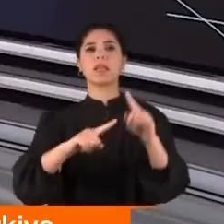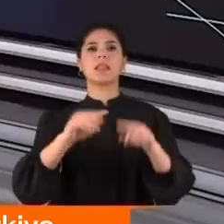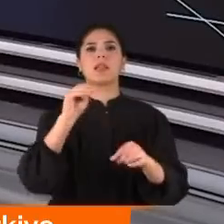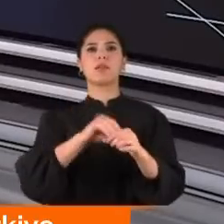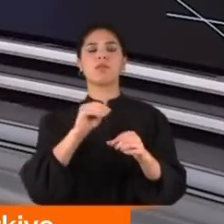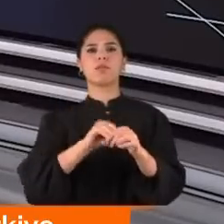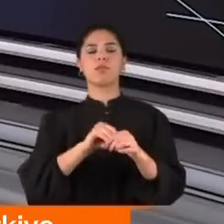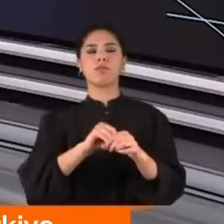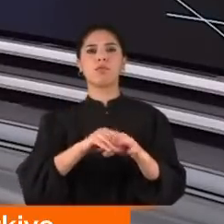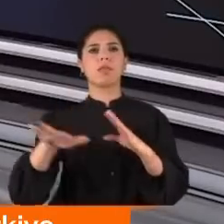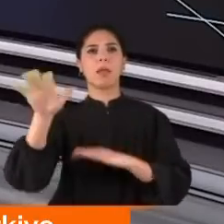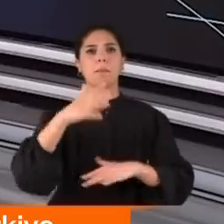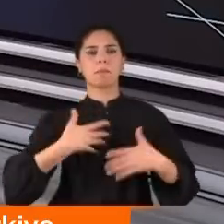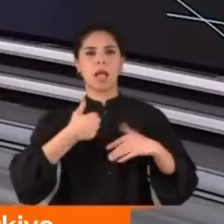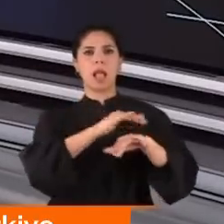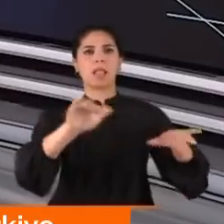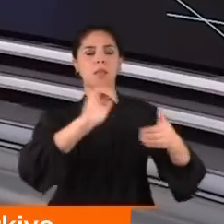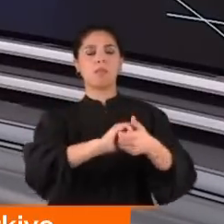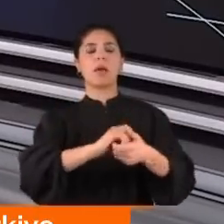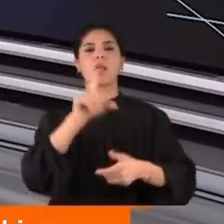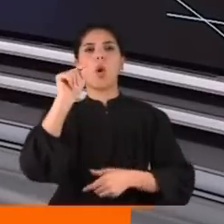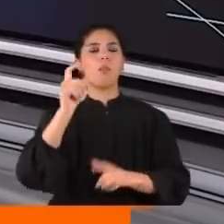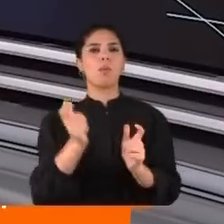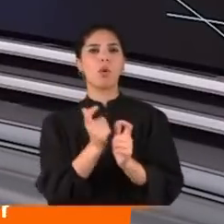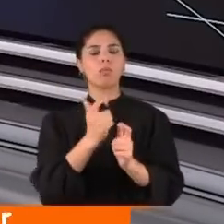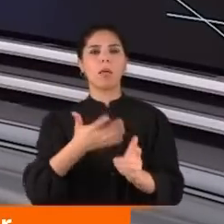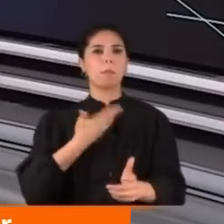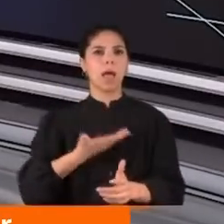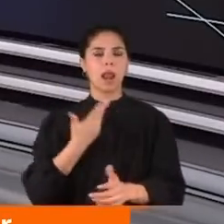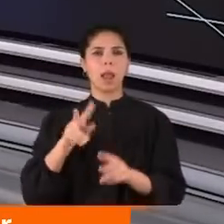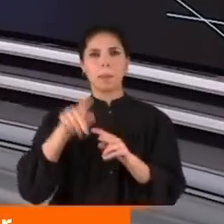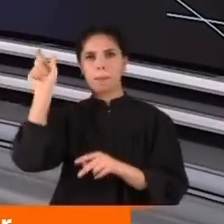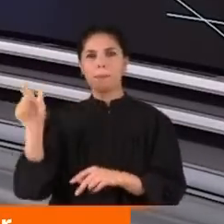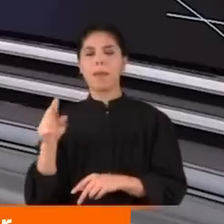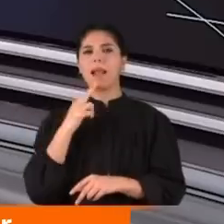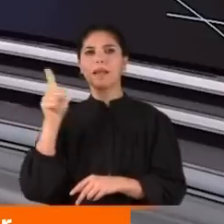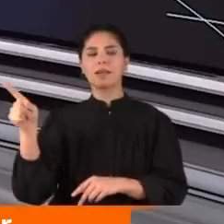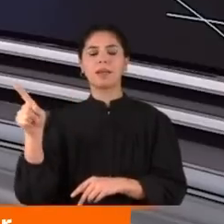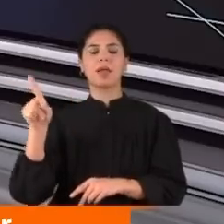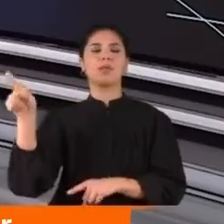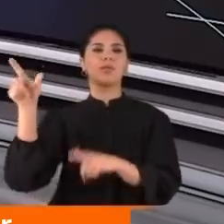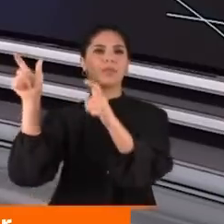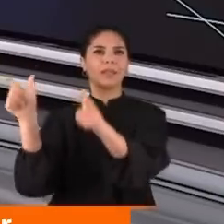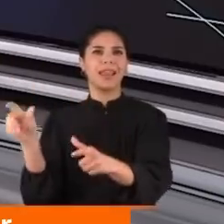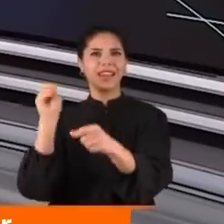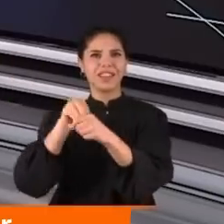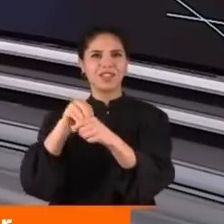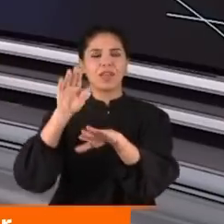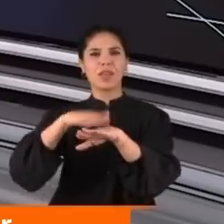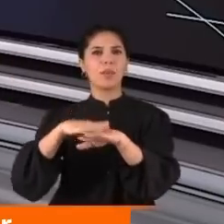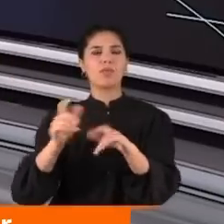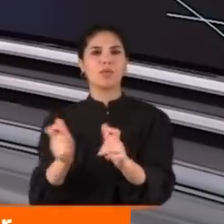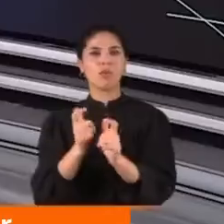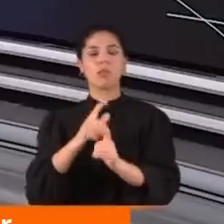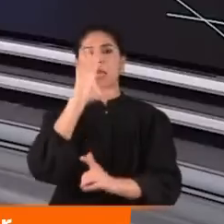Siyasete gözler bir yandan da Altılı Masa'nın 11. buluşmasında Akşener'in ev sahipliğinde yapılacak toplantıda bu kez kimin aday olacağı da